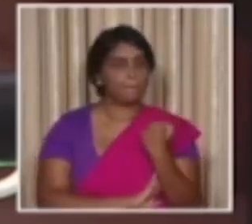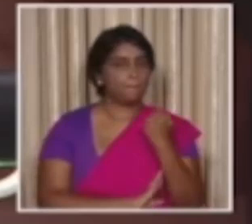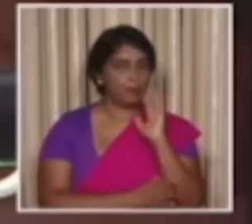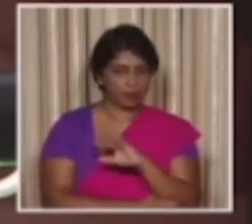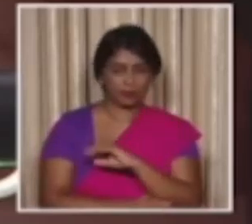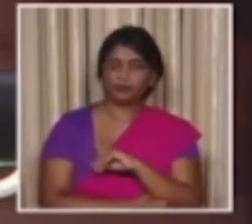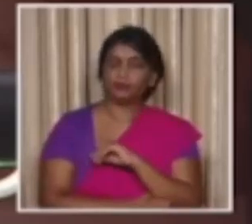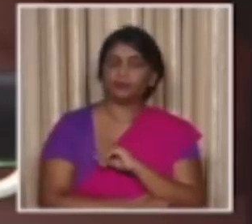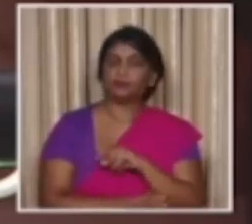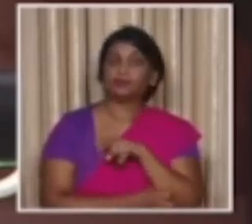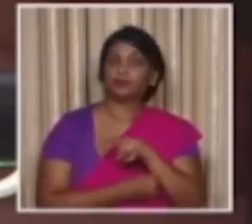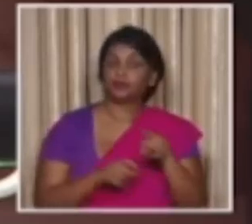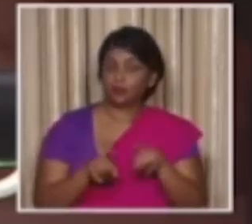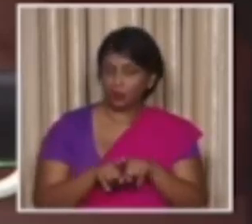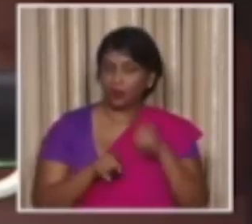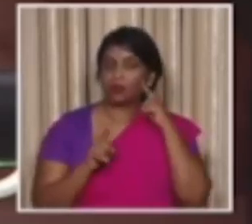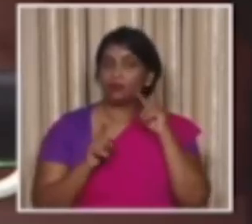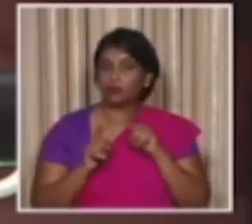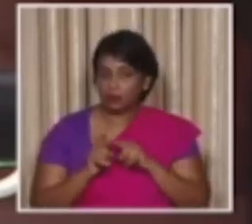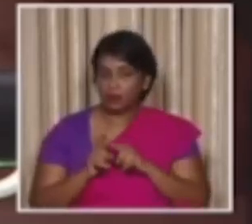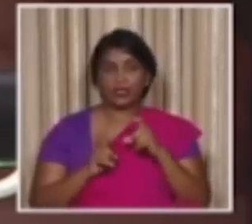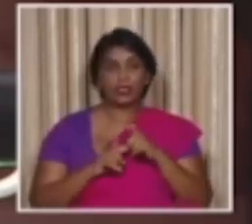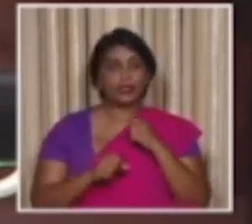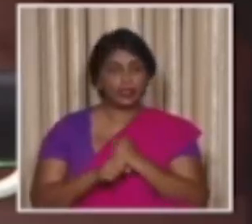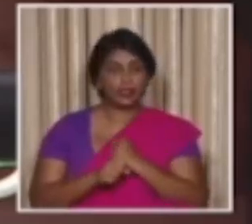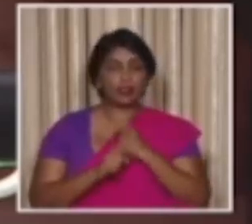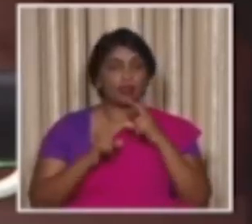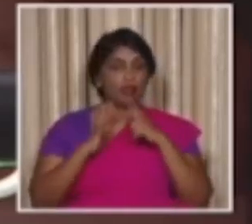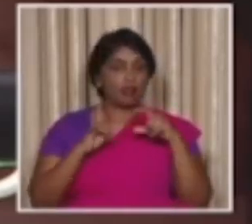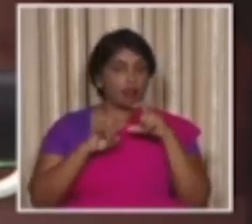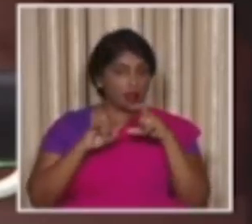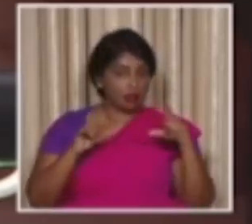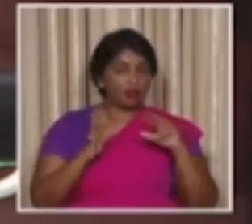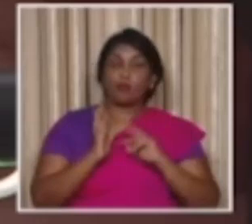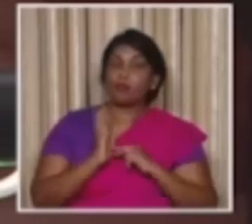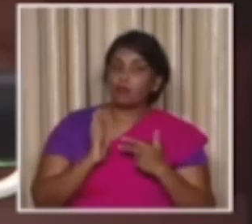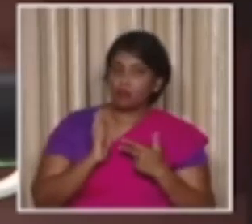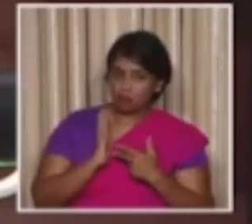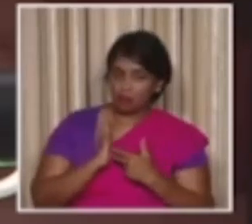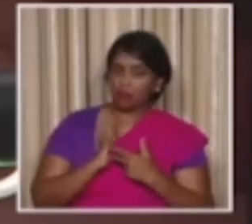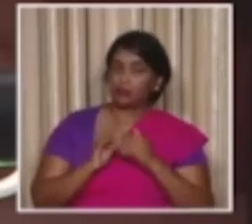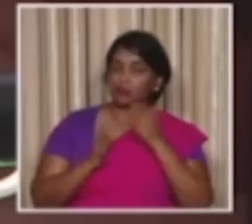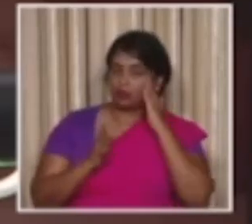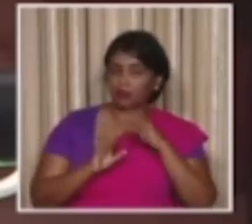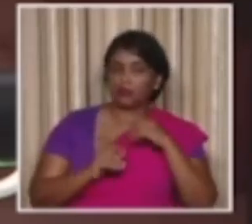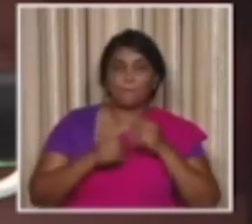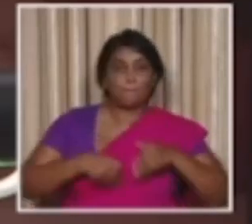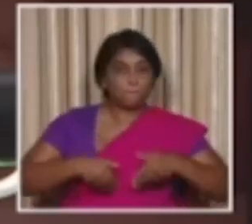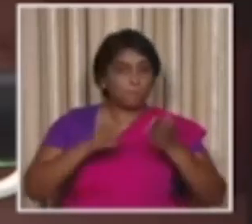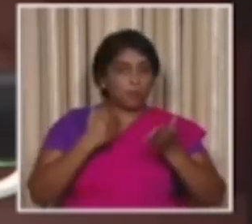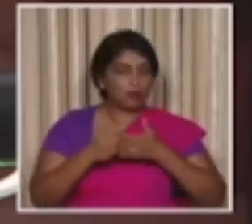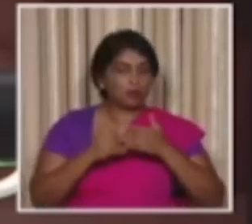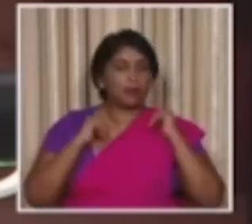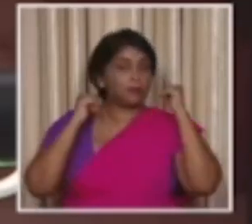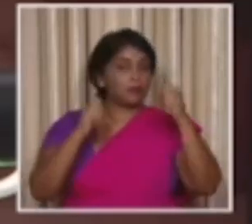කරමින් තිබෙන. ඒ නිසා මෙම ඩිජිටල් හැඳුනුම්පත සකස් කිරීමේ මේ ව්‍යාපෘතිය සාමාන්‍ය පාරක් ඉදිකිරීම,